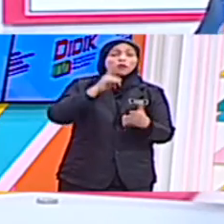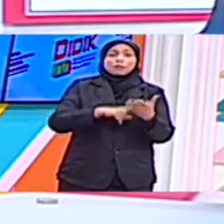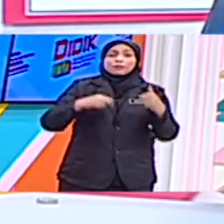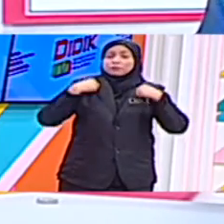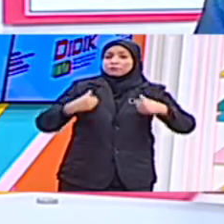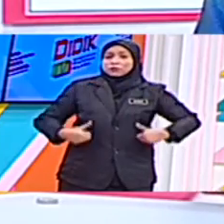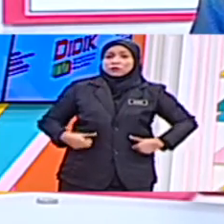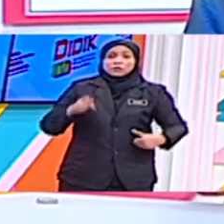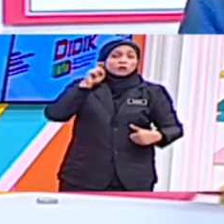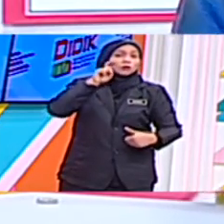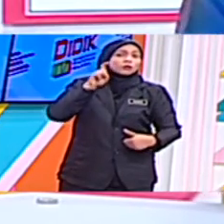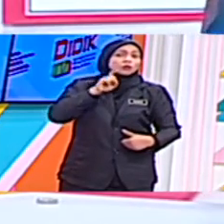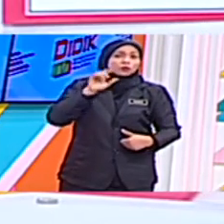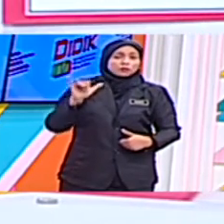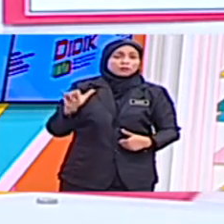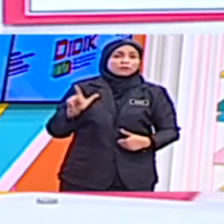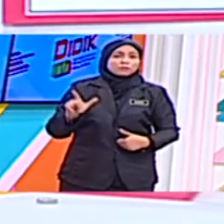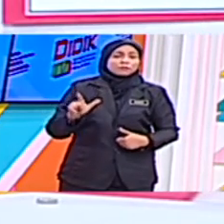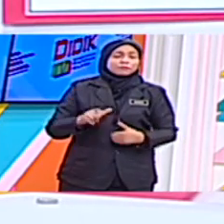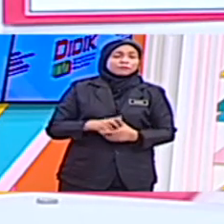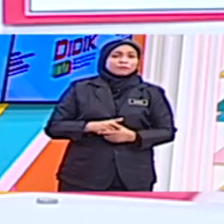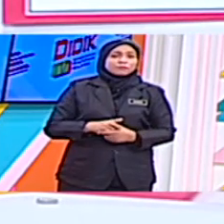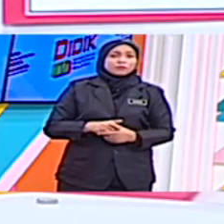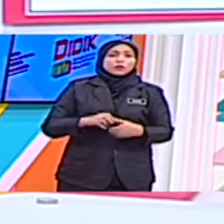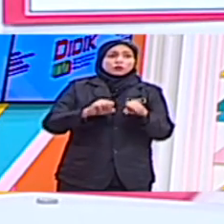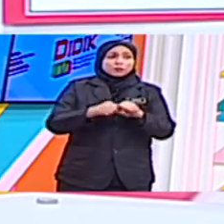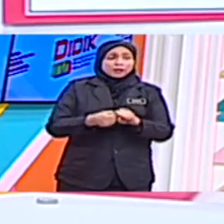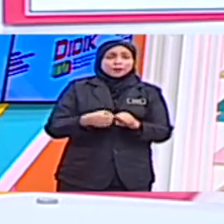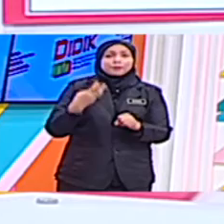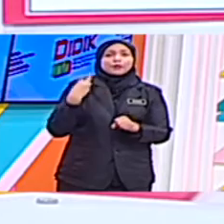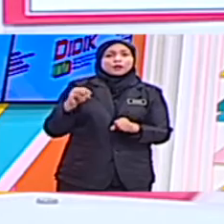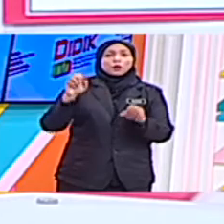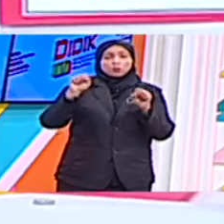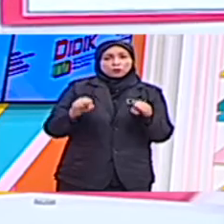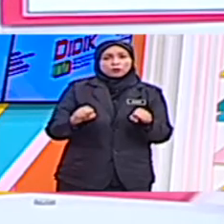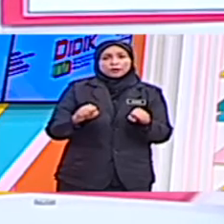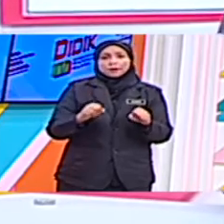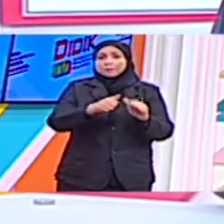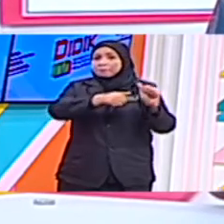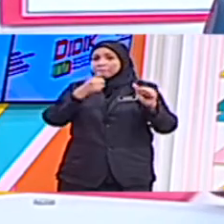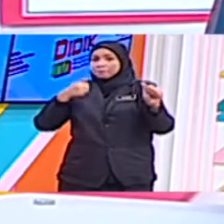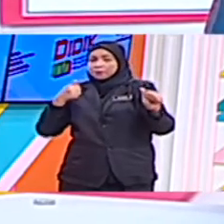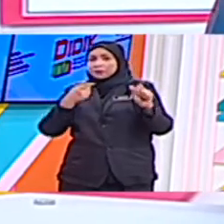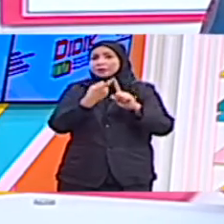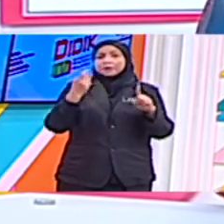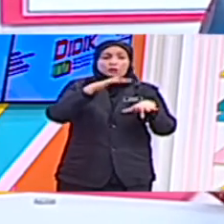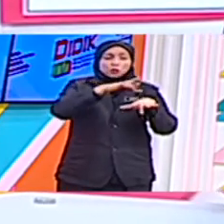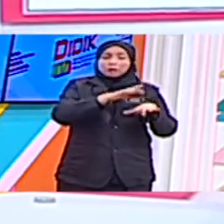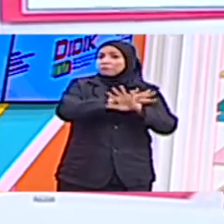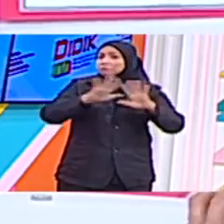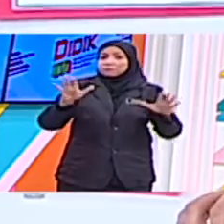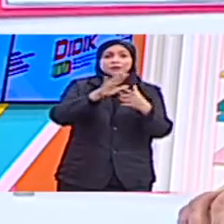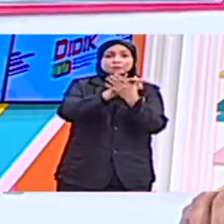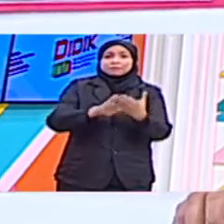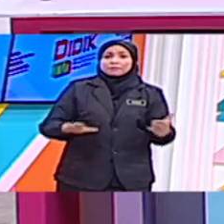Okey, mana bahagian anggota seksual dia, dia kena kenal dulu supaya dia boleh mengelakkan daripada sentuhan tidak selamat. Okey. Untuk itu